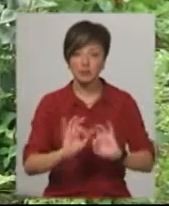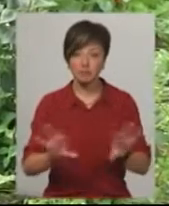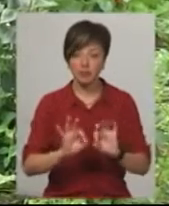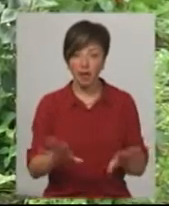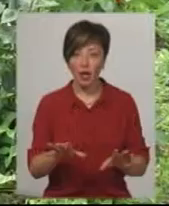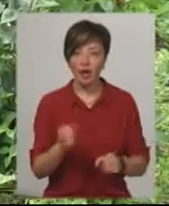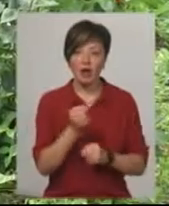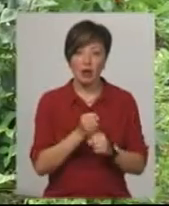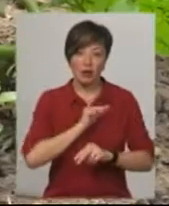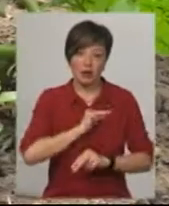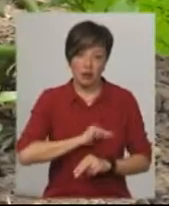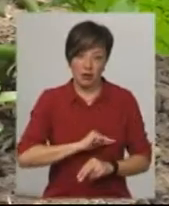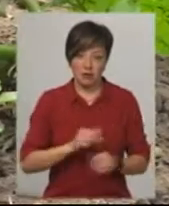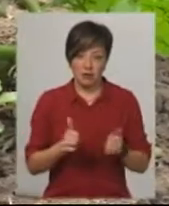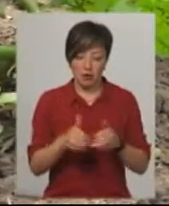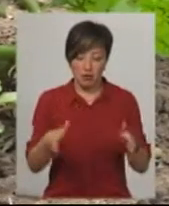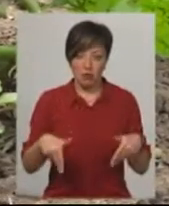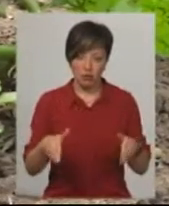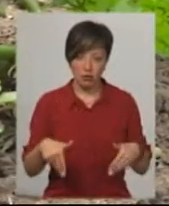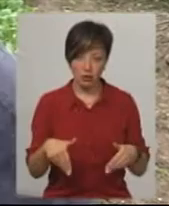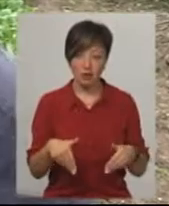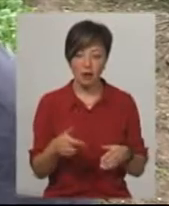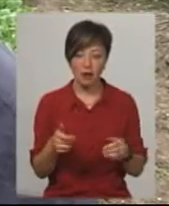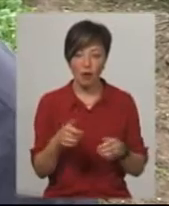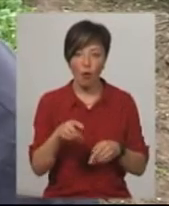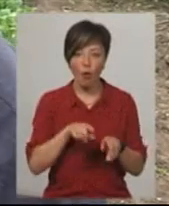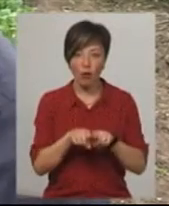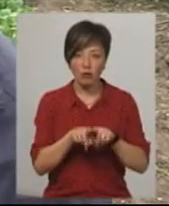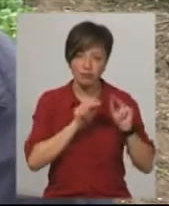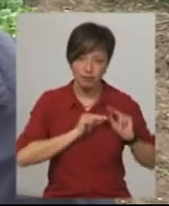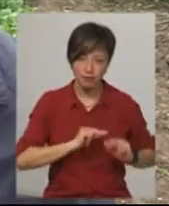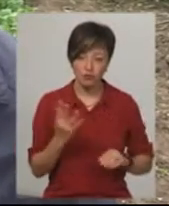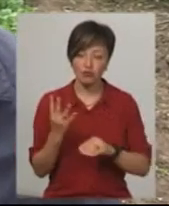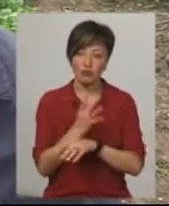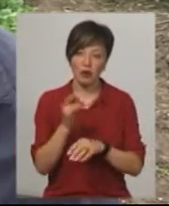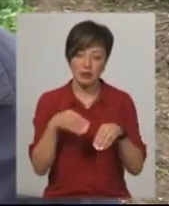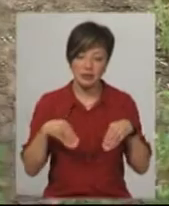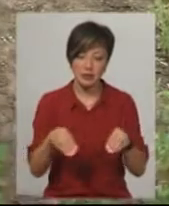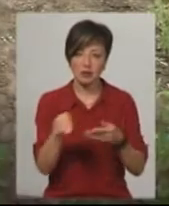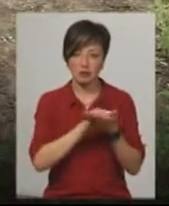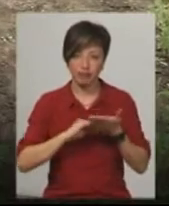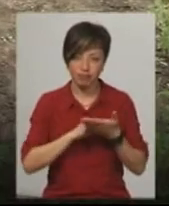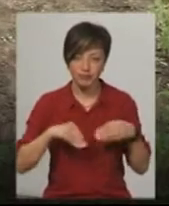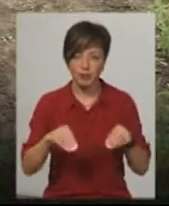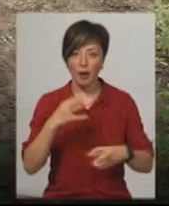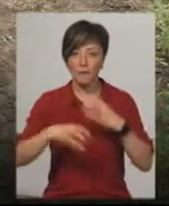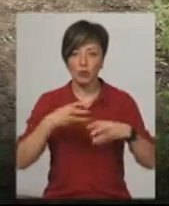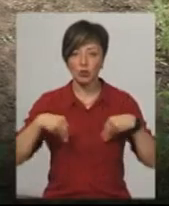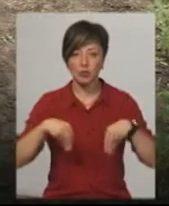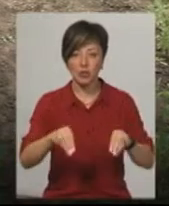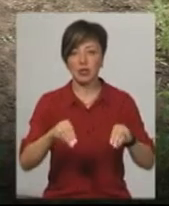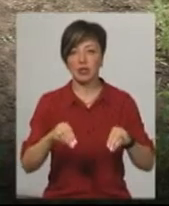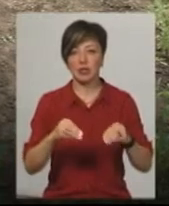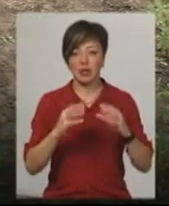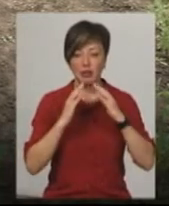розповідає, напрацювалася цього року біля городини, особливо біля огірків. 4 рази ми їх сіяли, пересівали. Помідори садили на розсаду